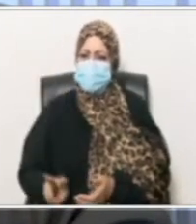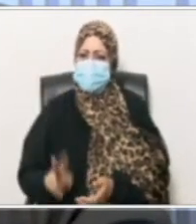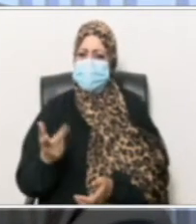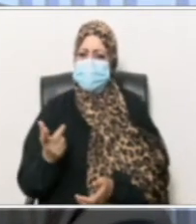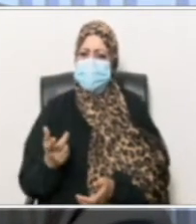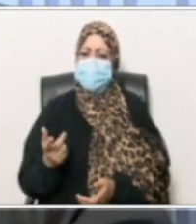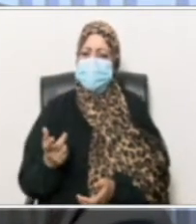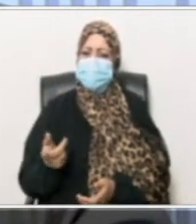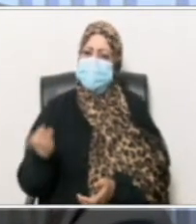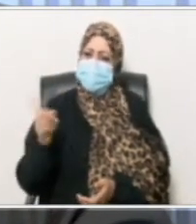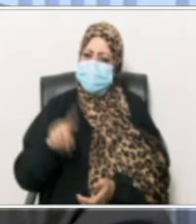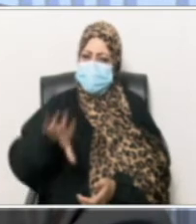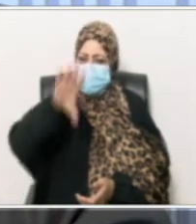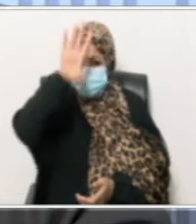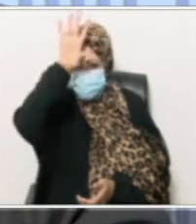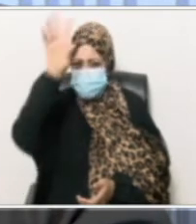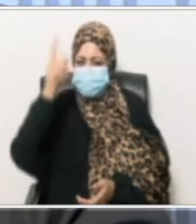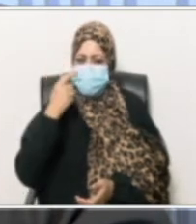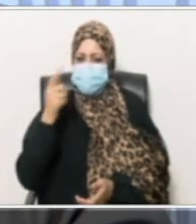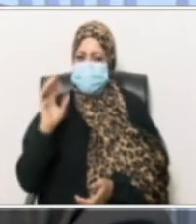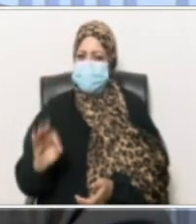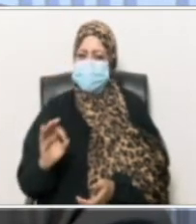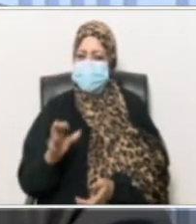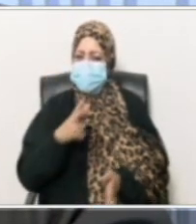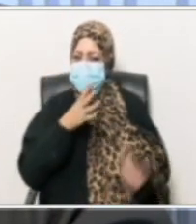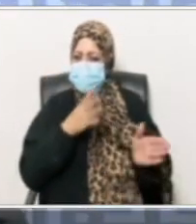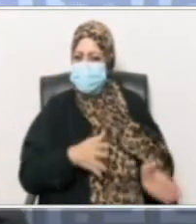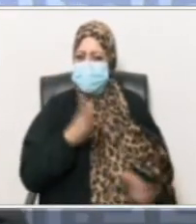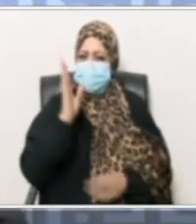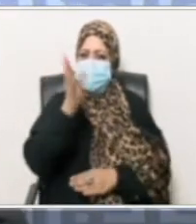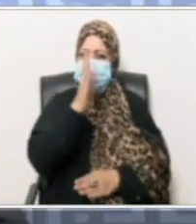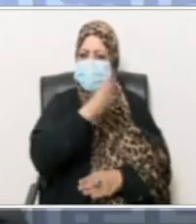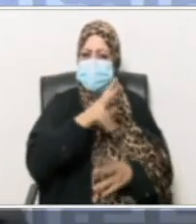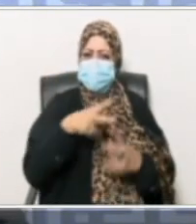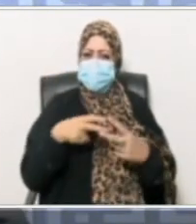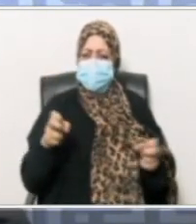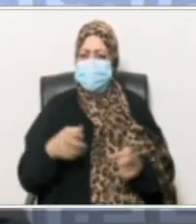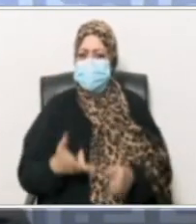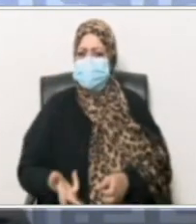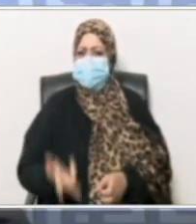يبعث هؤلاء الكبار وهؤلاء العظام ليفتحوا هذه البلدان